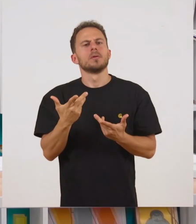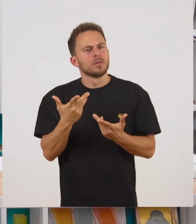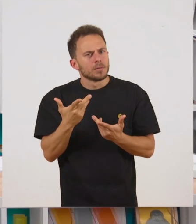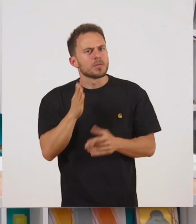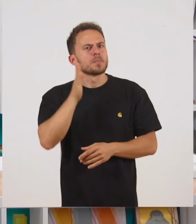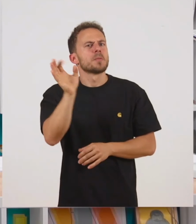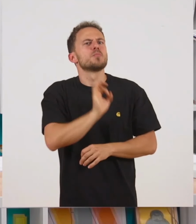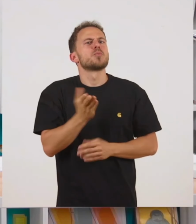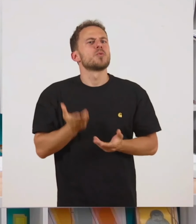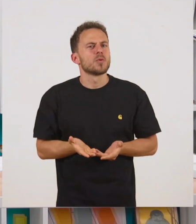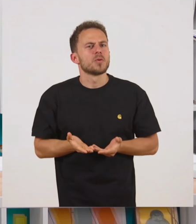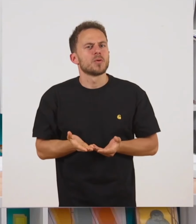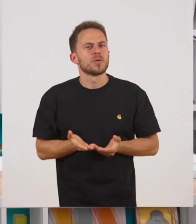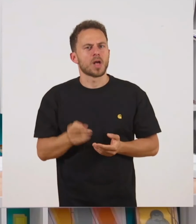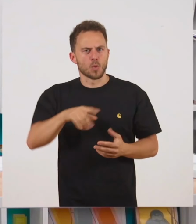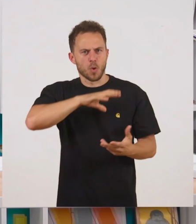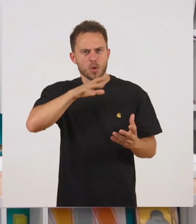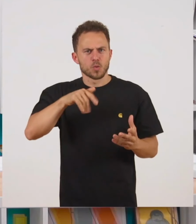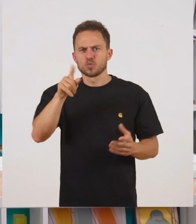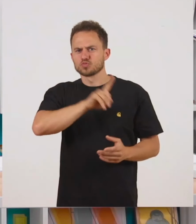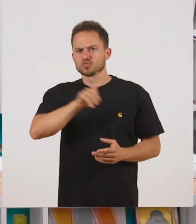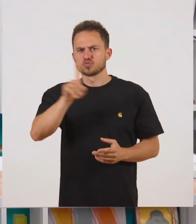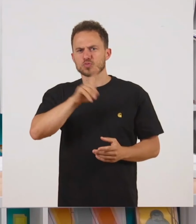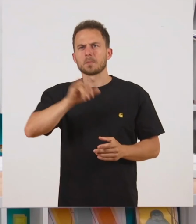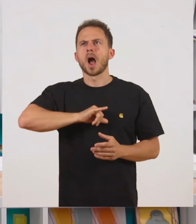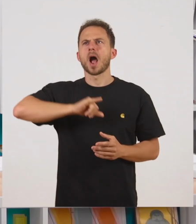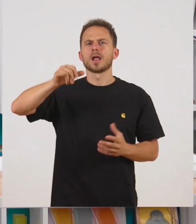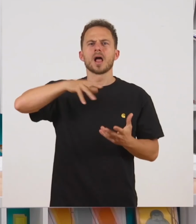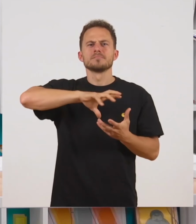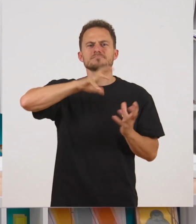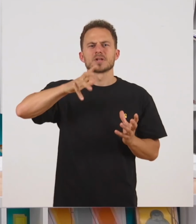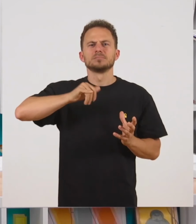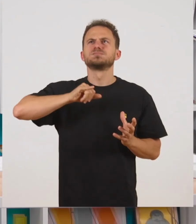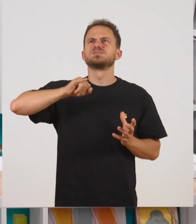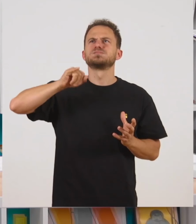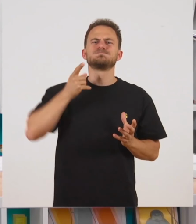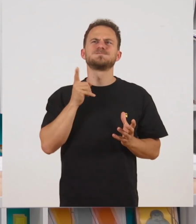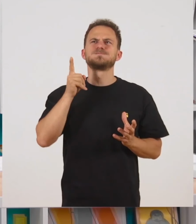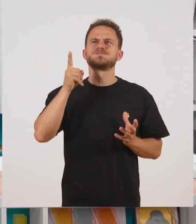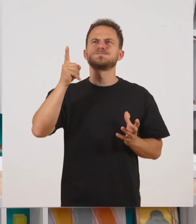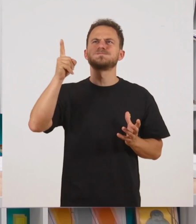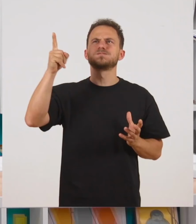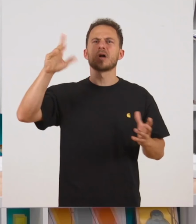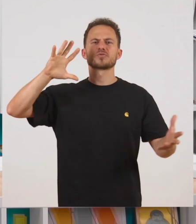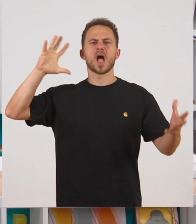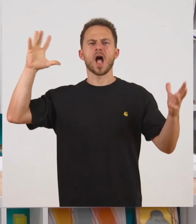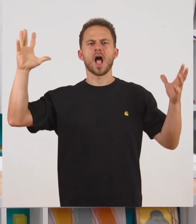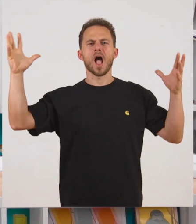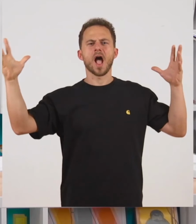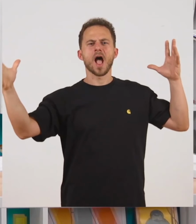παιδιά? Θα φύγουμε από εδώ και θα πάμε έξω από τη γη. Θα πάμε στο διάστημα παιδιά.